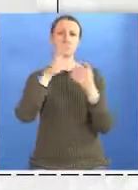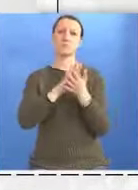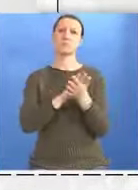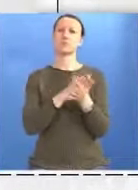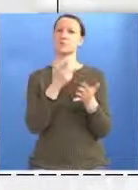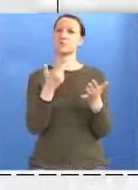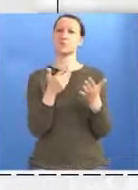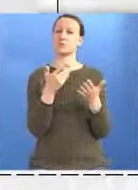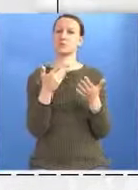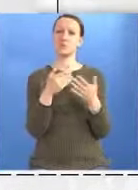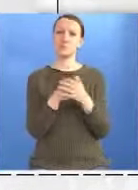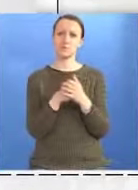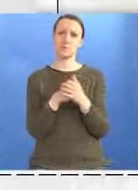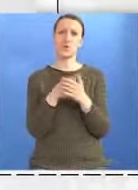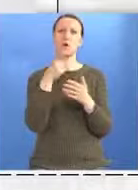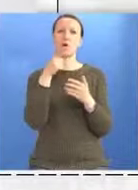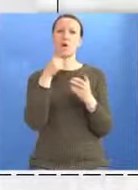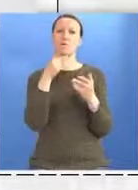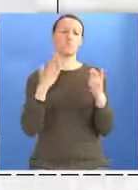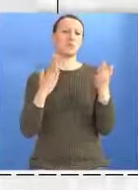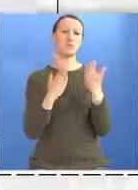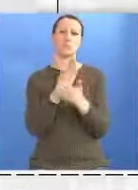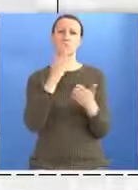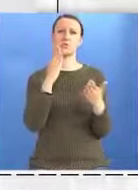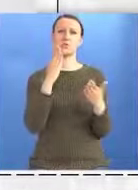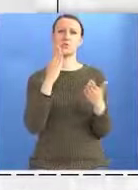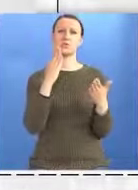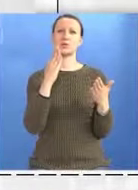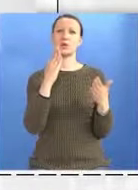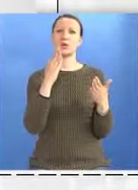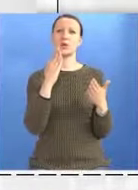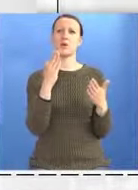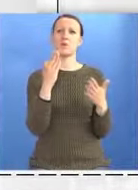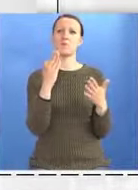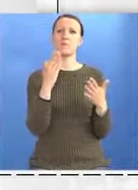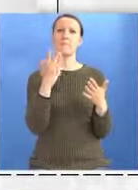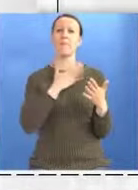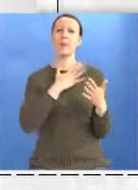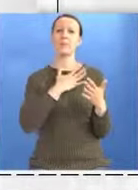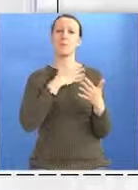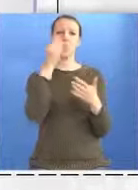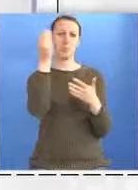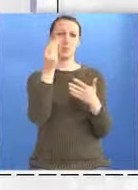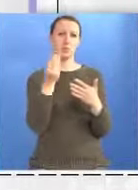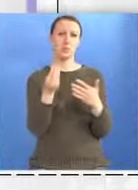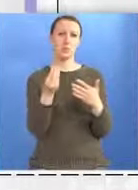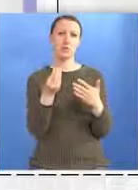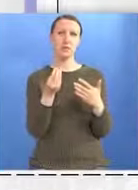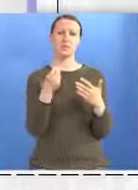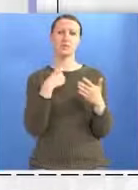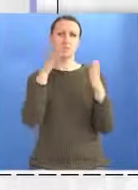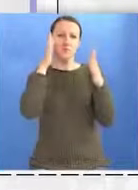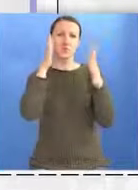se rađaju? Pa ovo je vrlo, vrlo spontano, to su, zato što u mom umjetničkom opusu ja